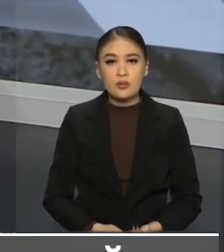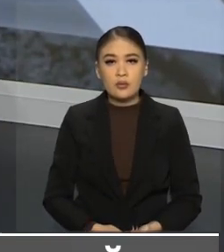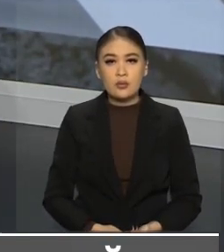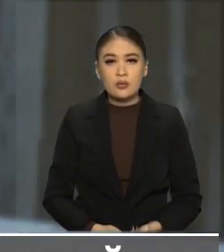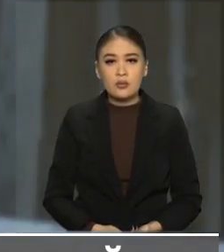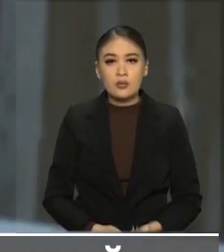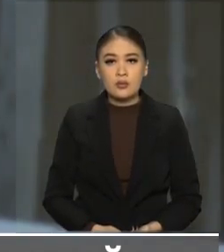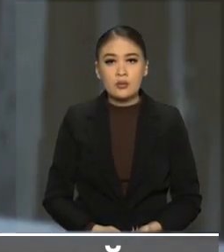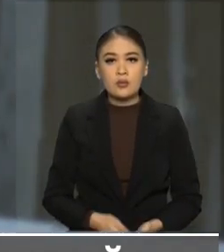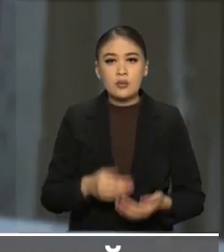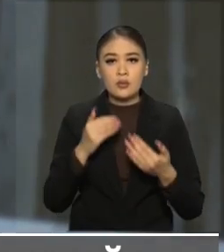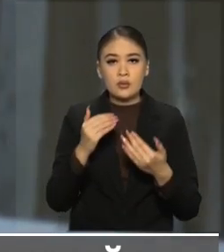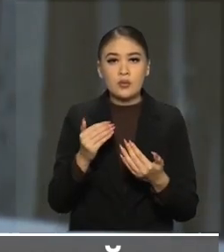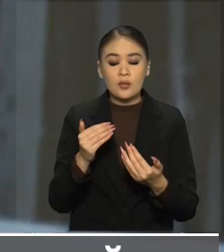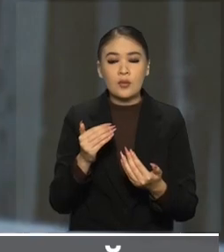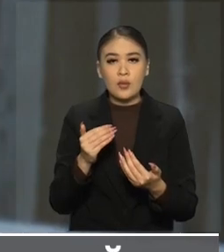Арселор